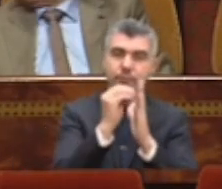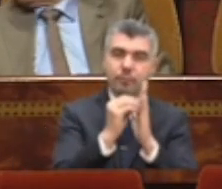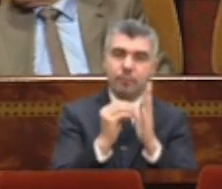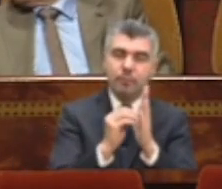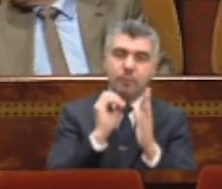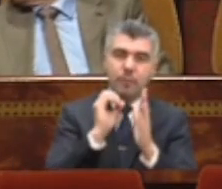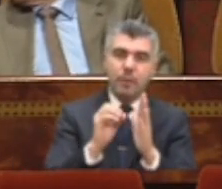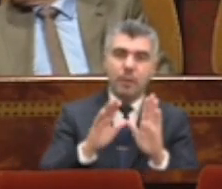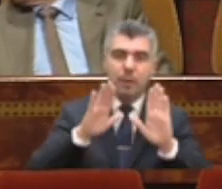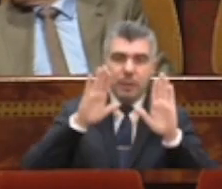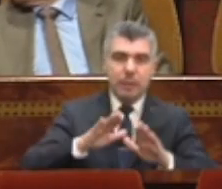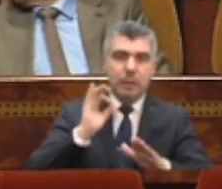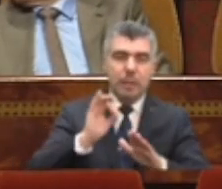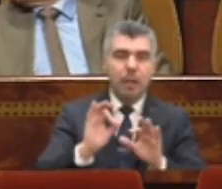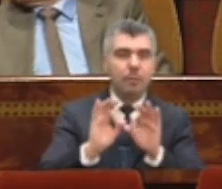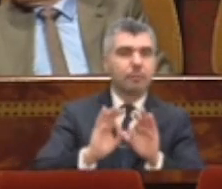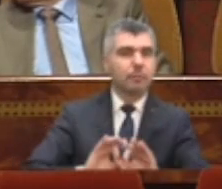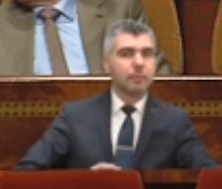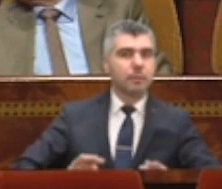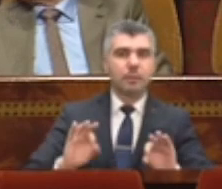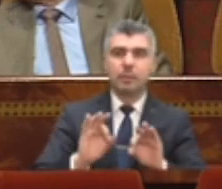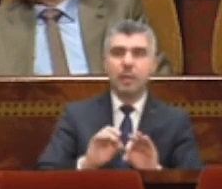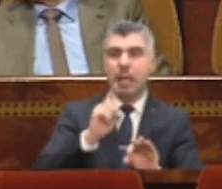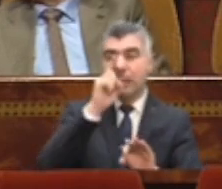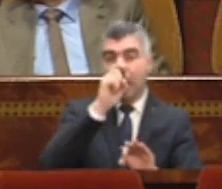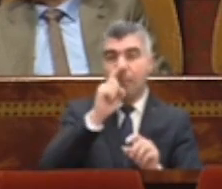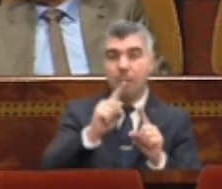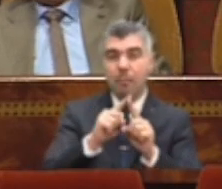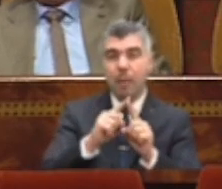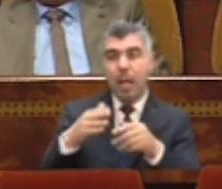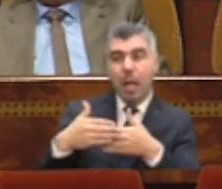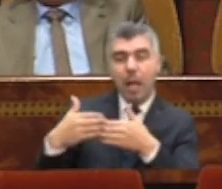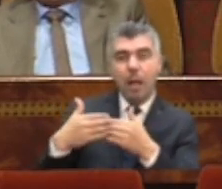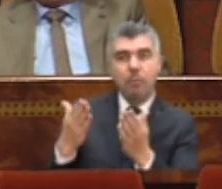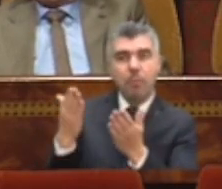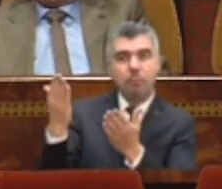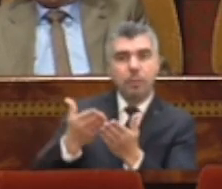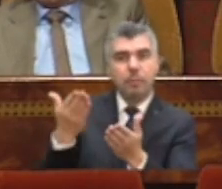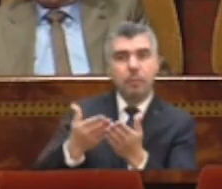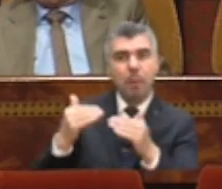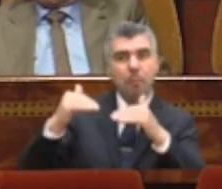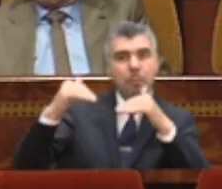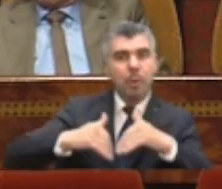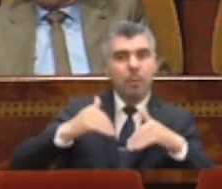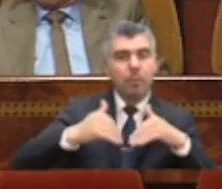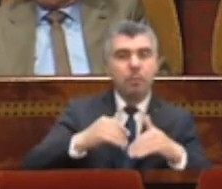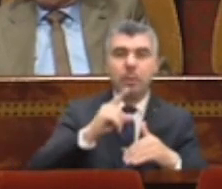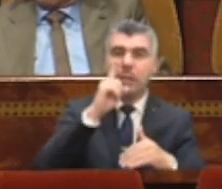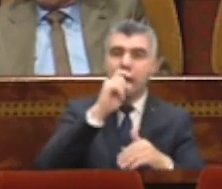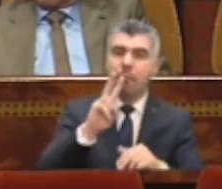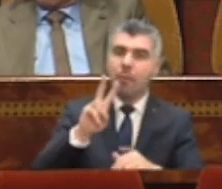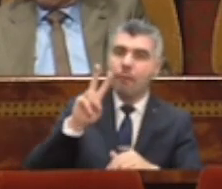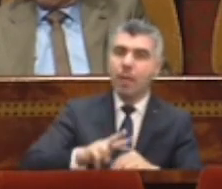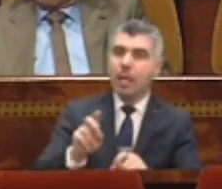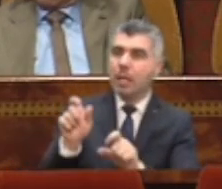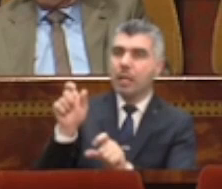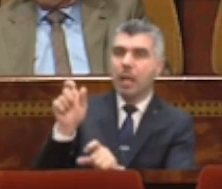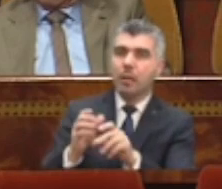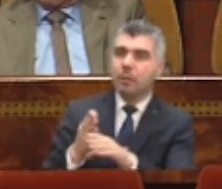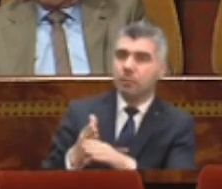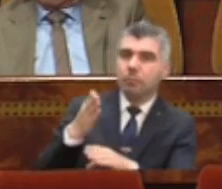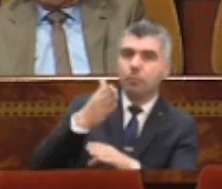وشروط العبادة، بل منها ما هو آل السقوط بحيث تشكل خطرا حقيقيا على